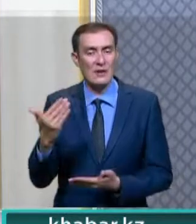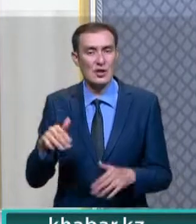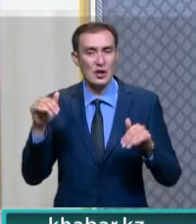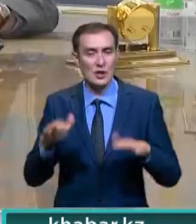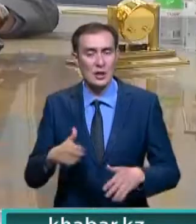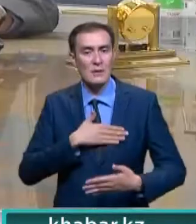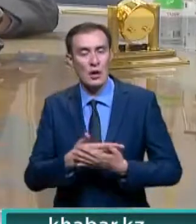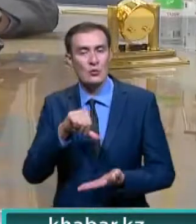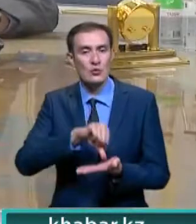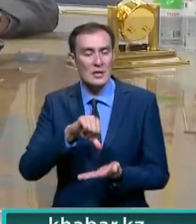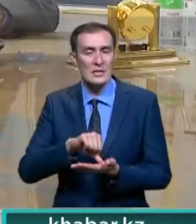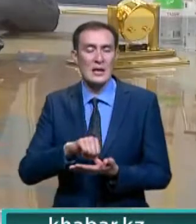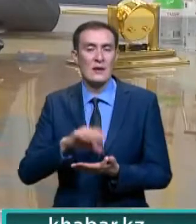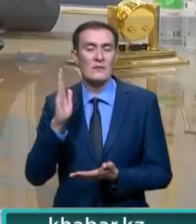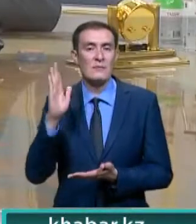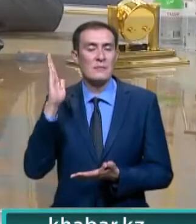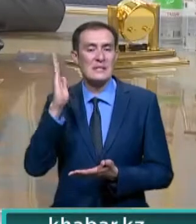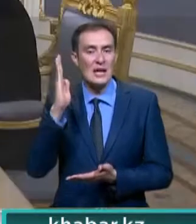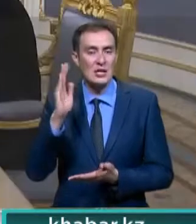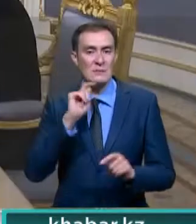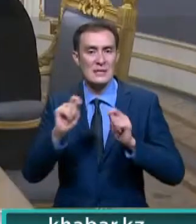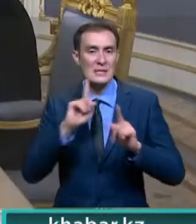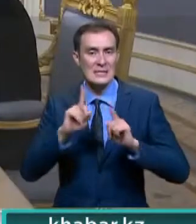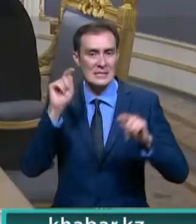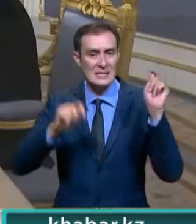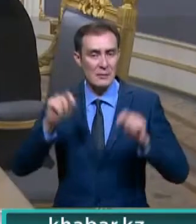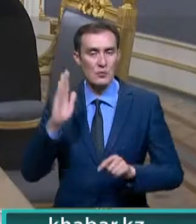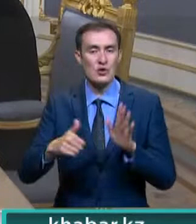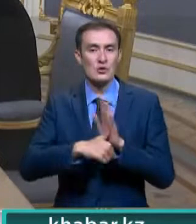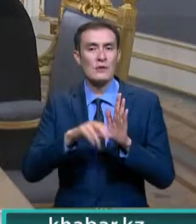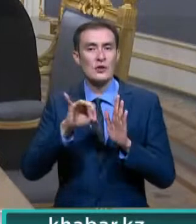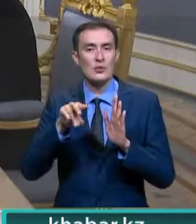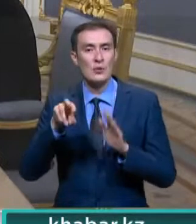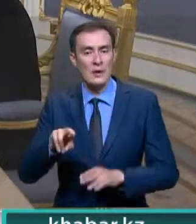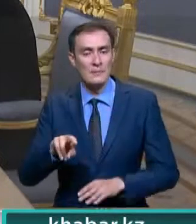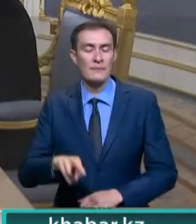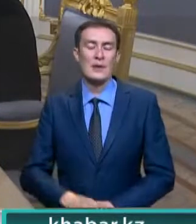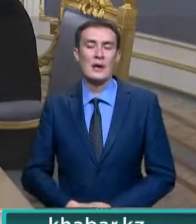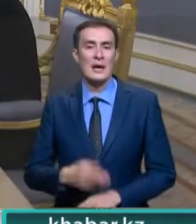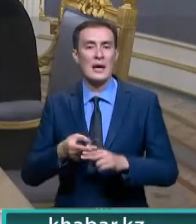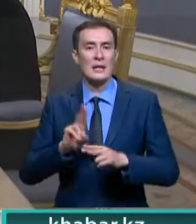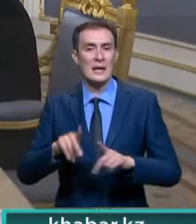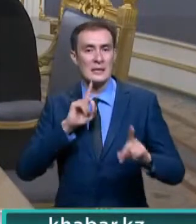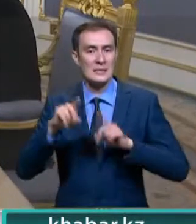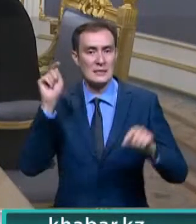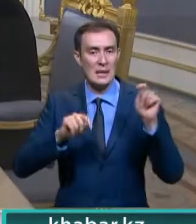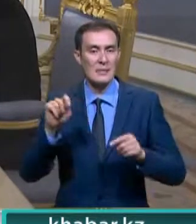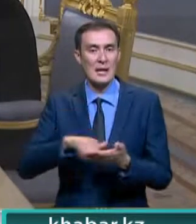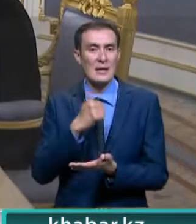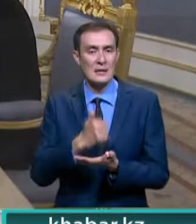принять участие в предстоящем саммите, который состоится 6 июля. Саммит